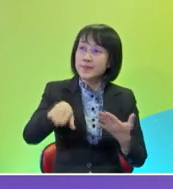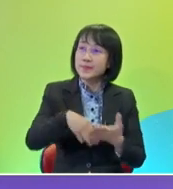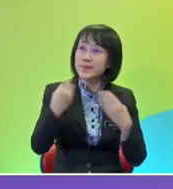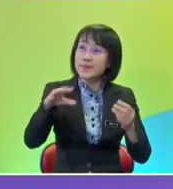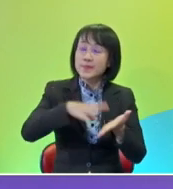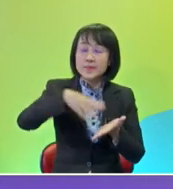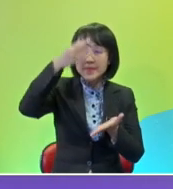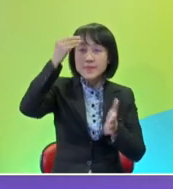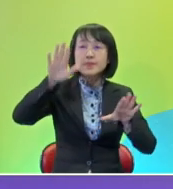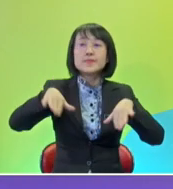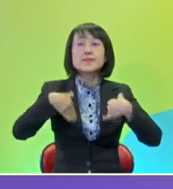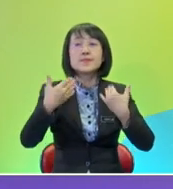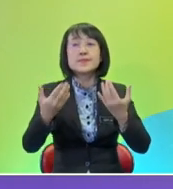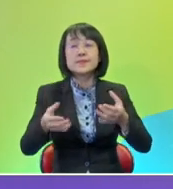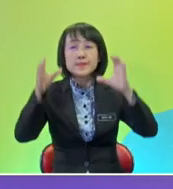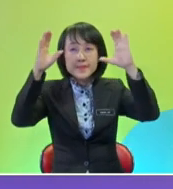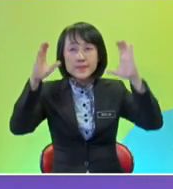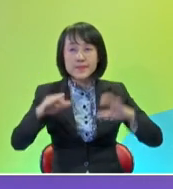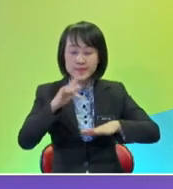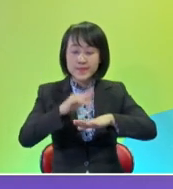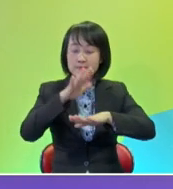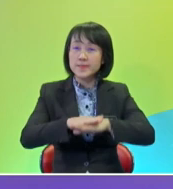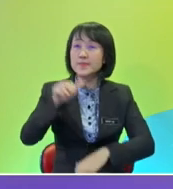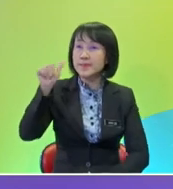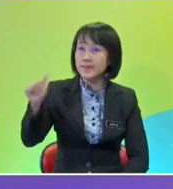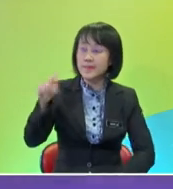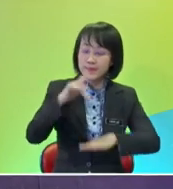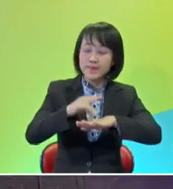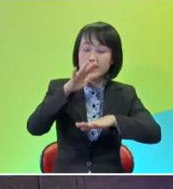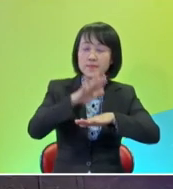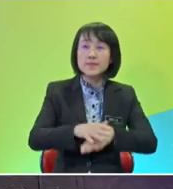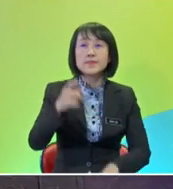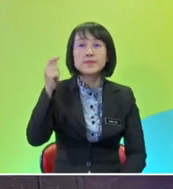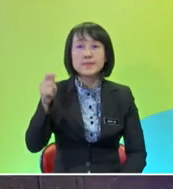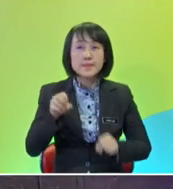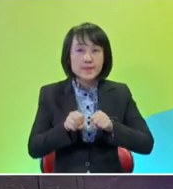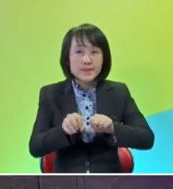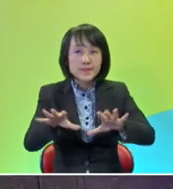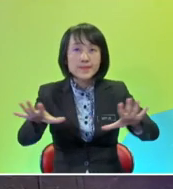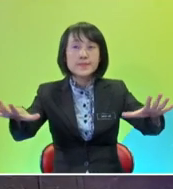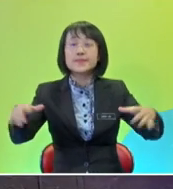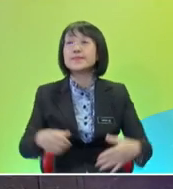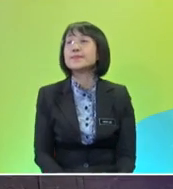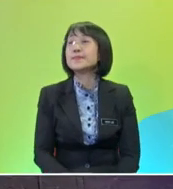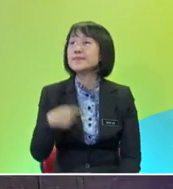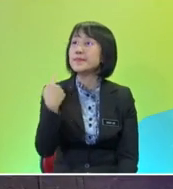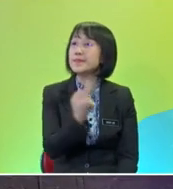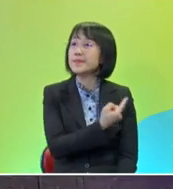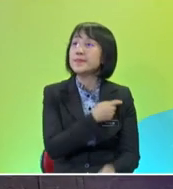macam mana cara-cara nyamuk Aedes dan nyamuk tiruk ni merebak, kan? Ya, cikgu. Daripada situ, kita